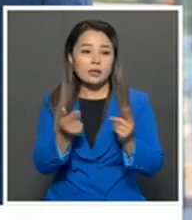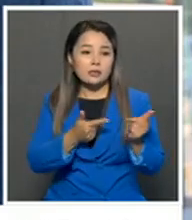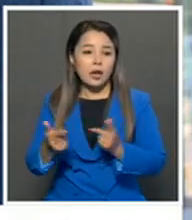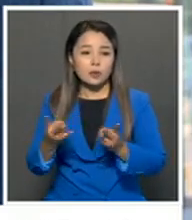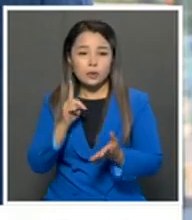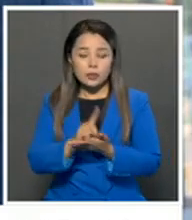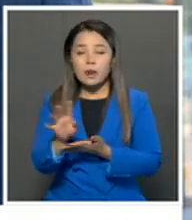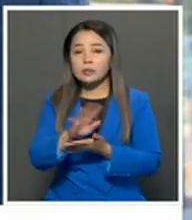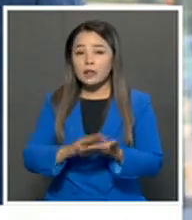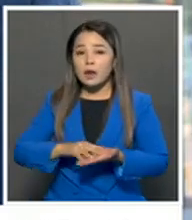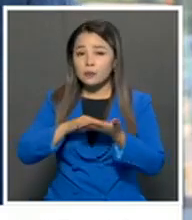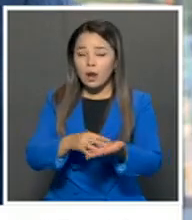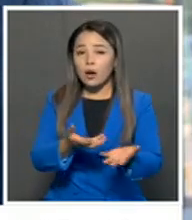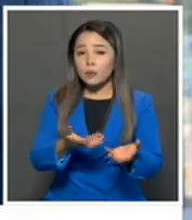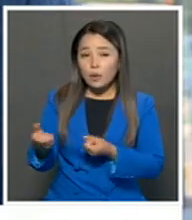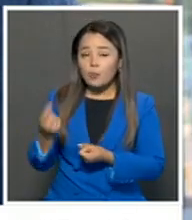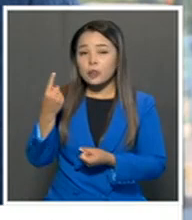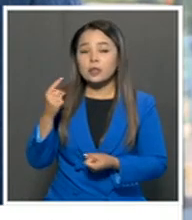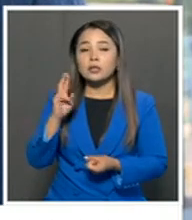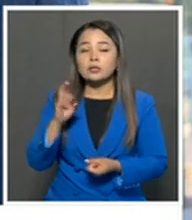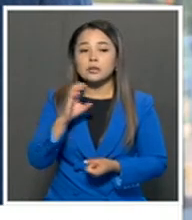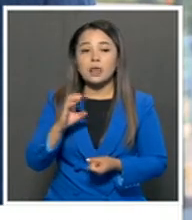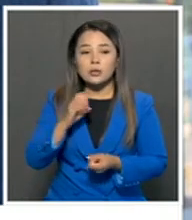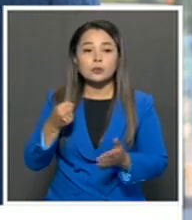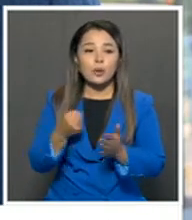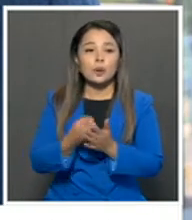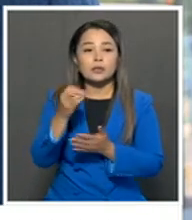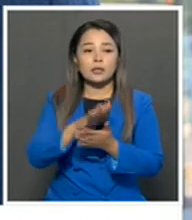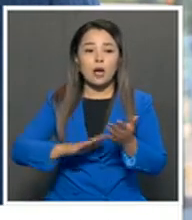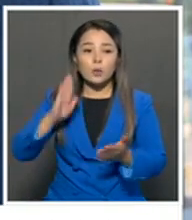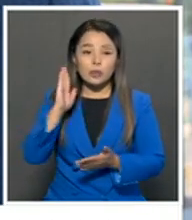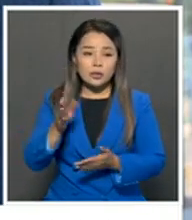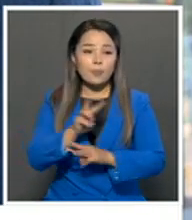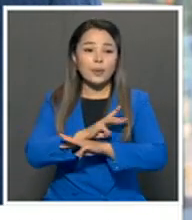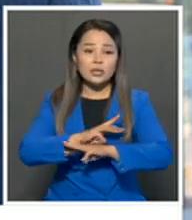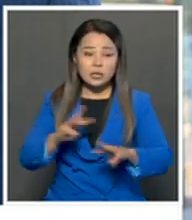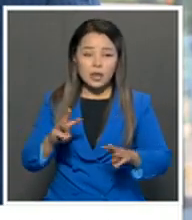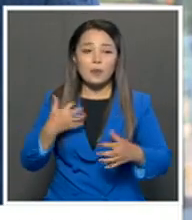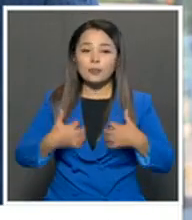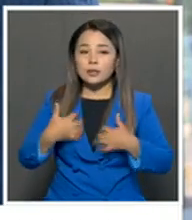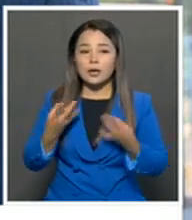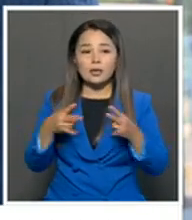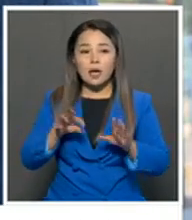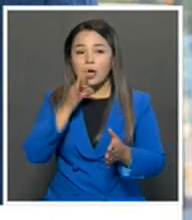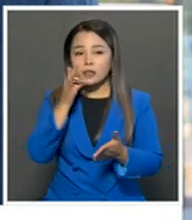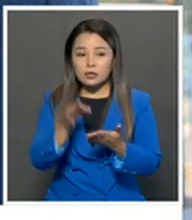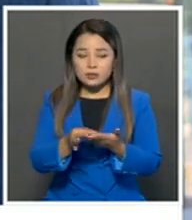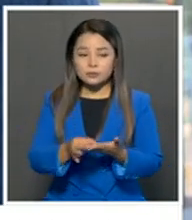Ал өтініштерді қабылдау бірінші 42-ке дейін жалғасады. Сондықтан министр асығыстық